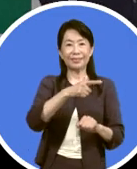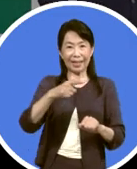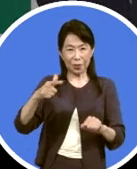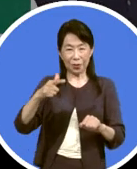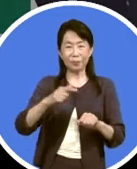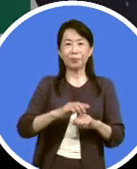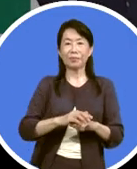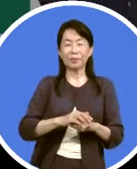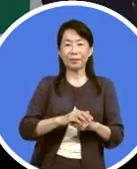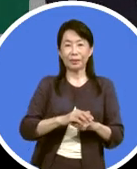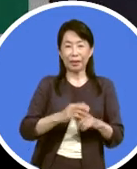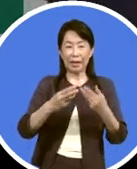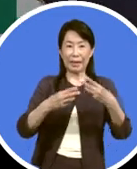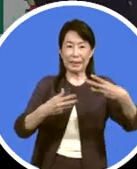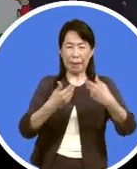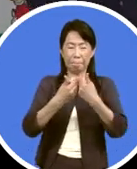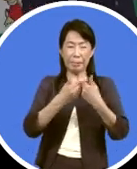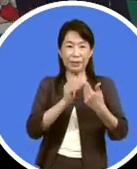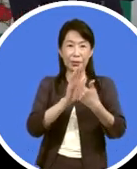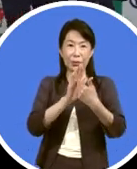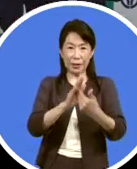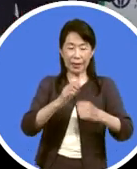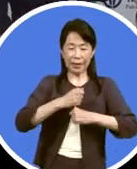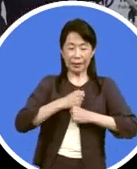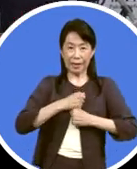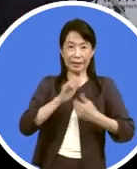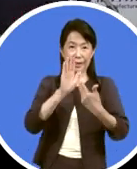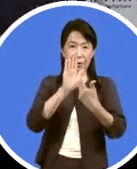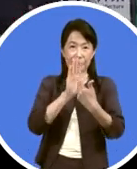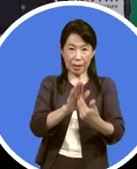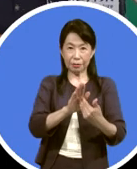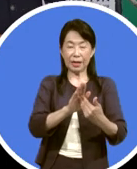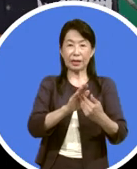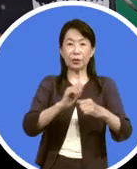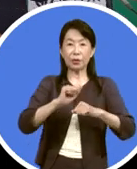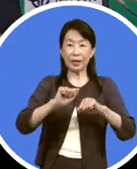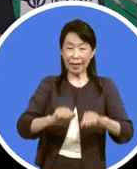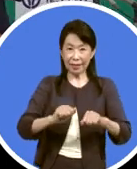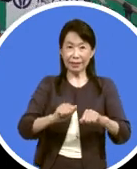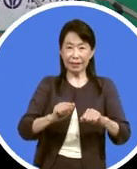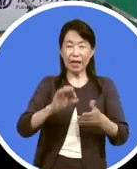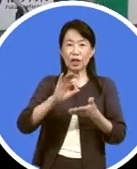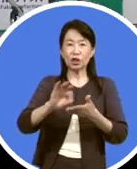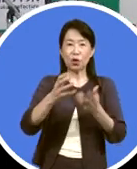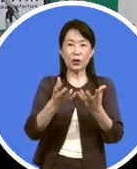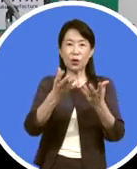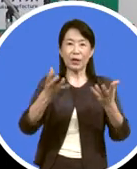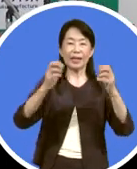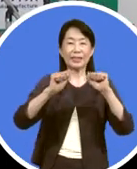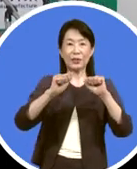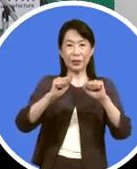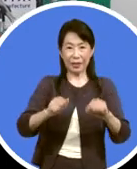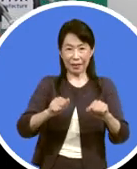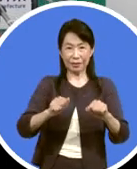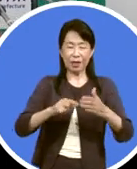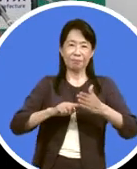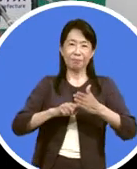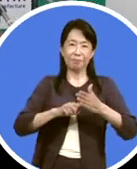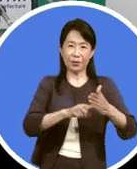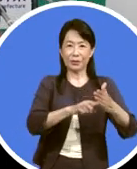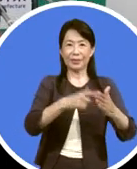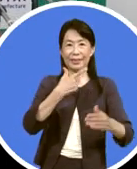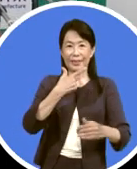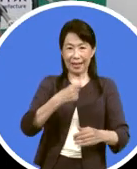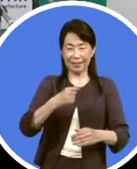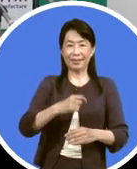形でですね三密回避感染拡大防止を図りながら消費の喚起を図っていくこういったことに取り組んで